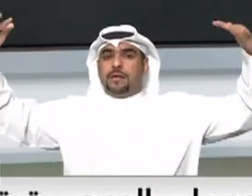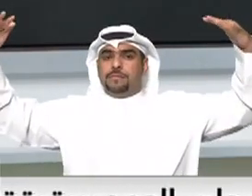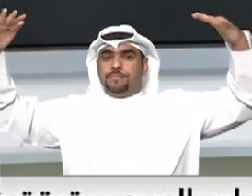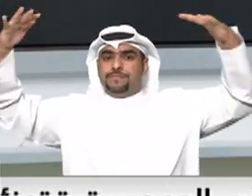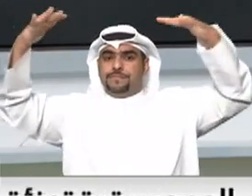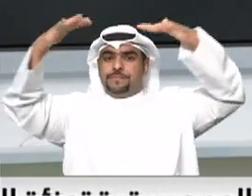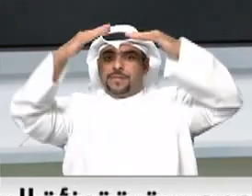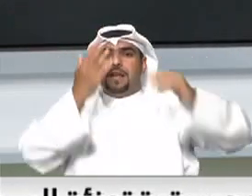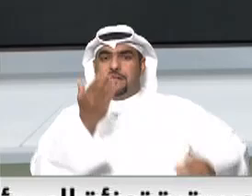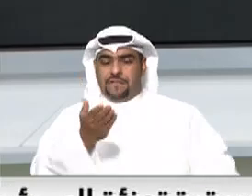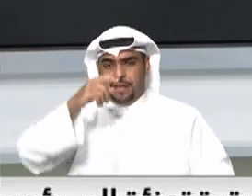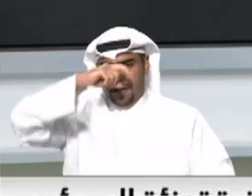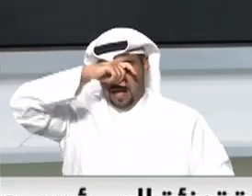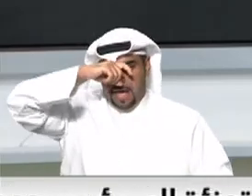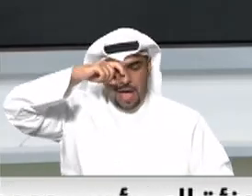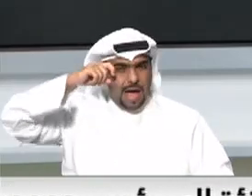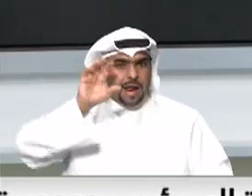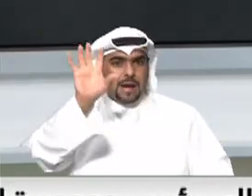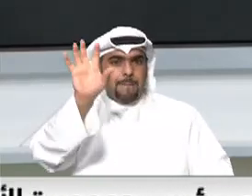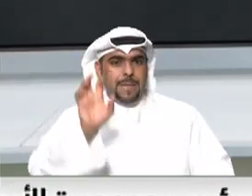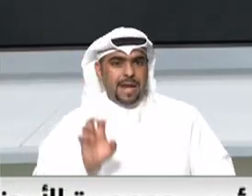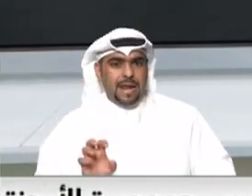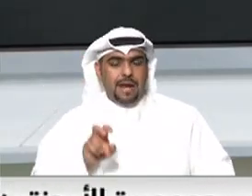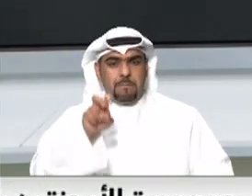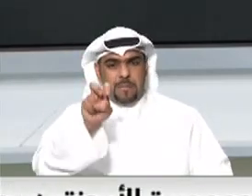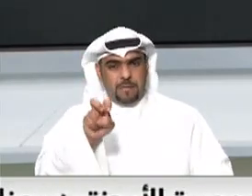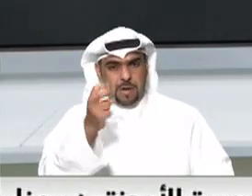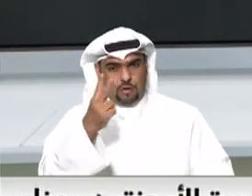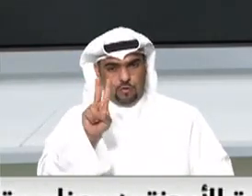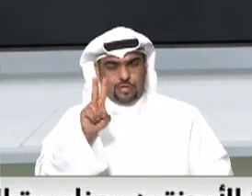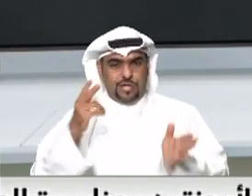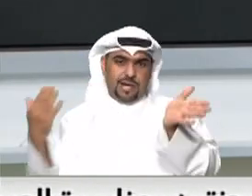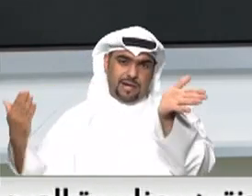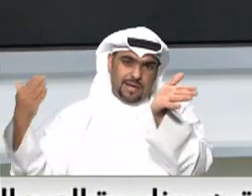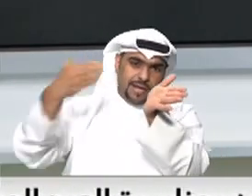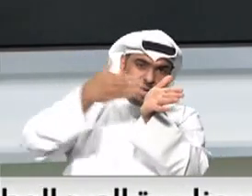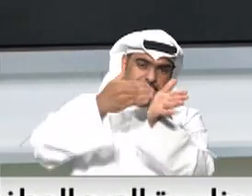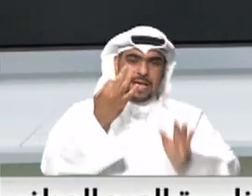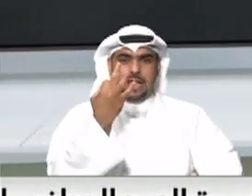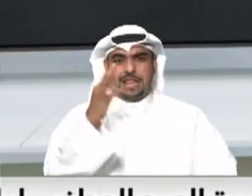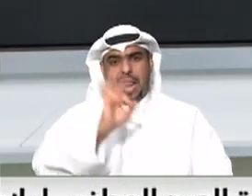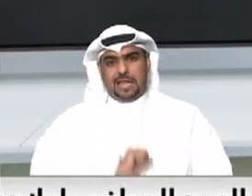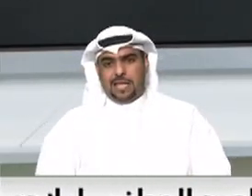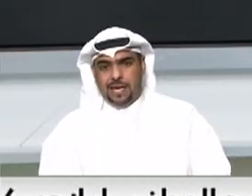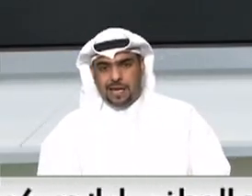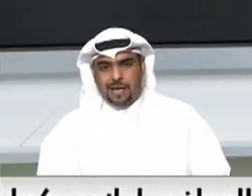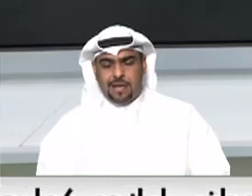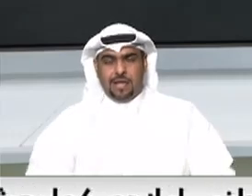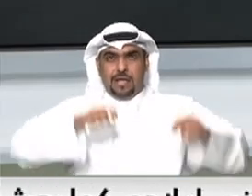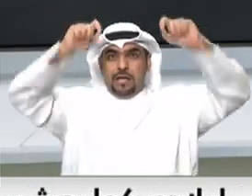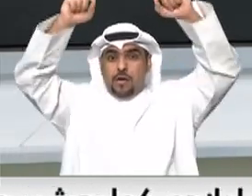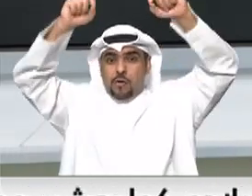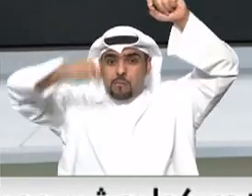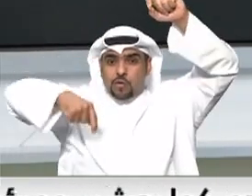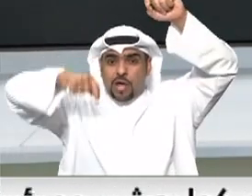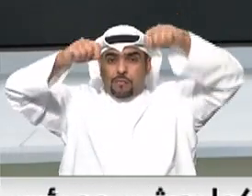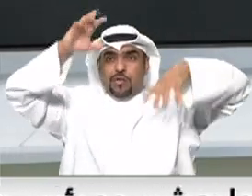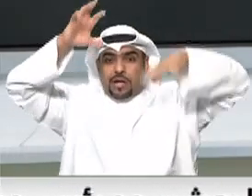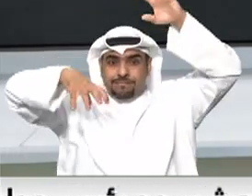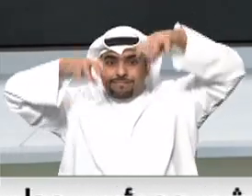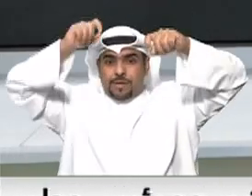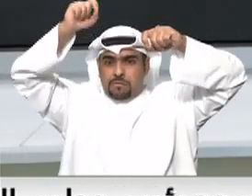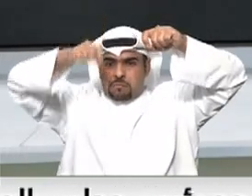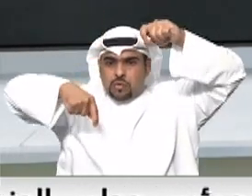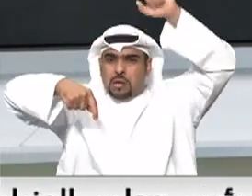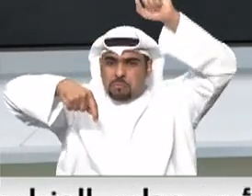بوجه عام تتراوح ما بين 28 الى 30 درجه مئويه في اغلب المناطق وفرص لامطار متفرقه تكون رعديه